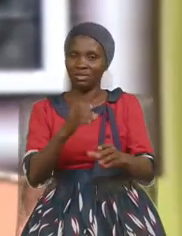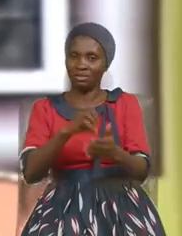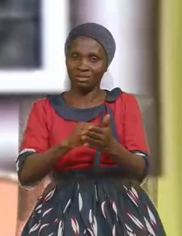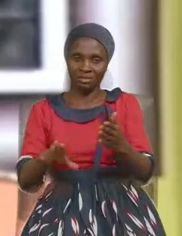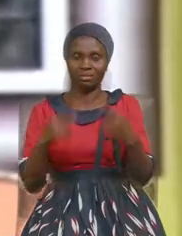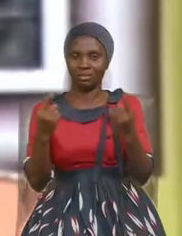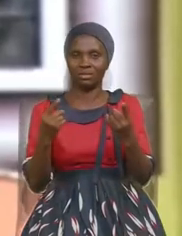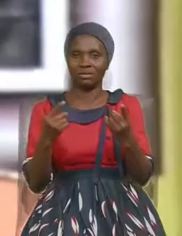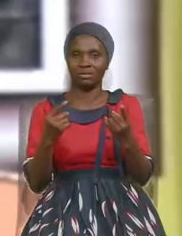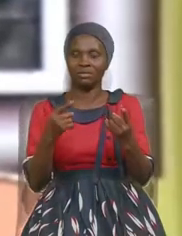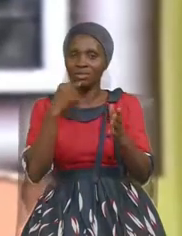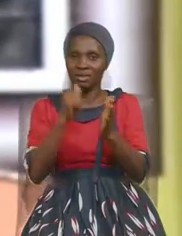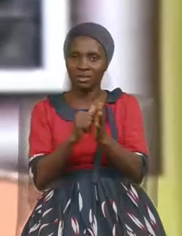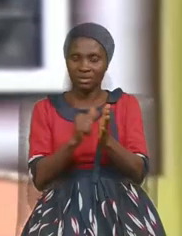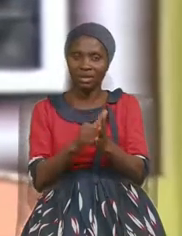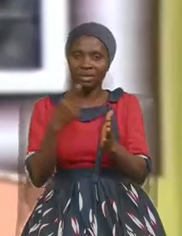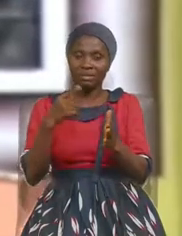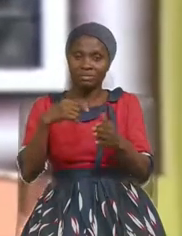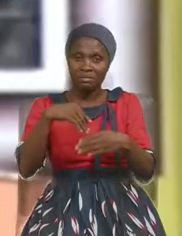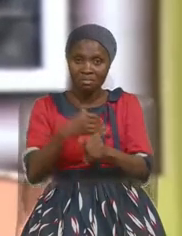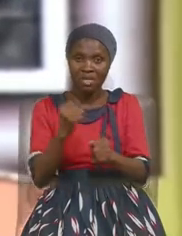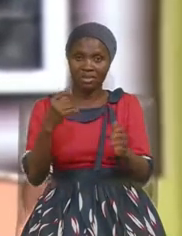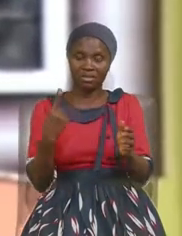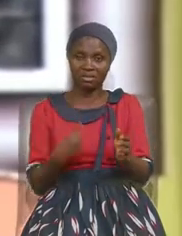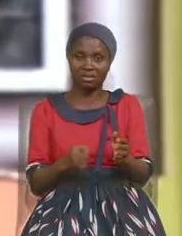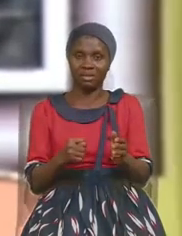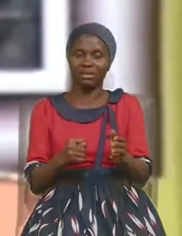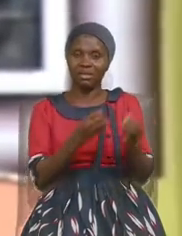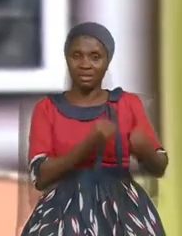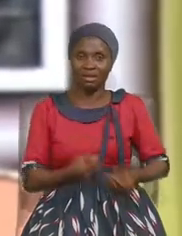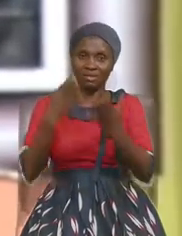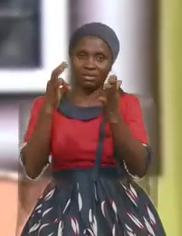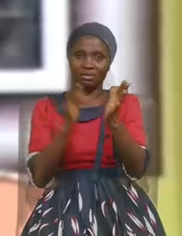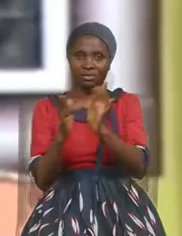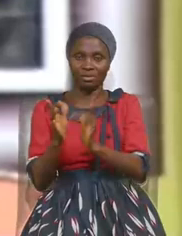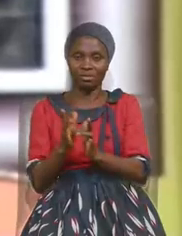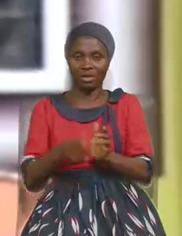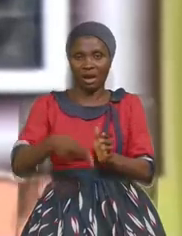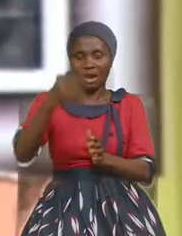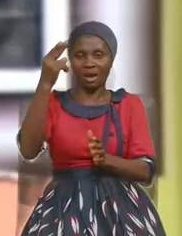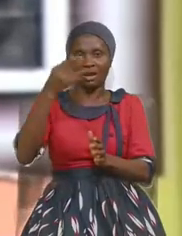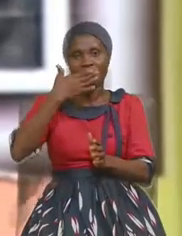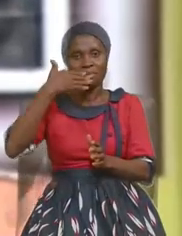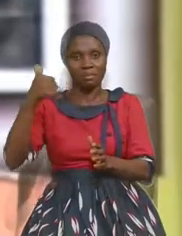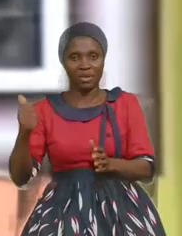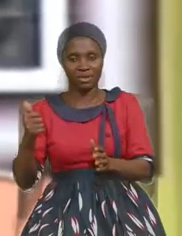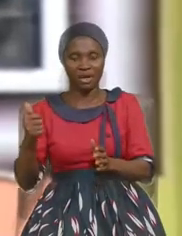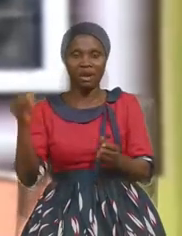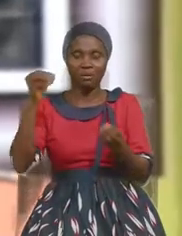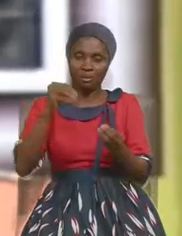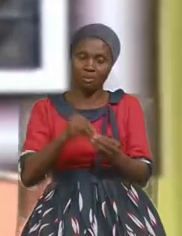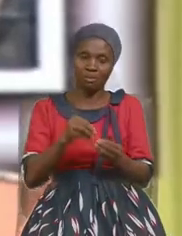Ce qui rend le sacrifice de Christ plus élevé, plus grand, plus beau et plus efficace que tous les